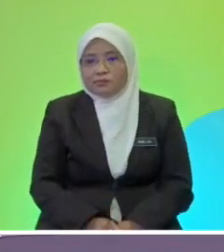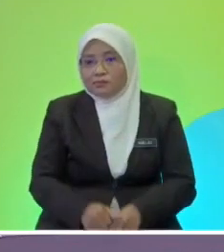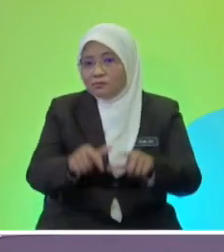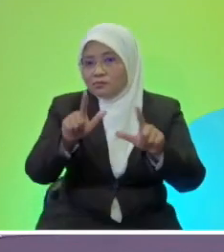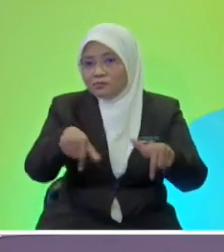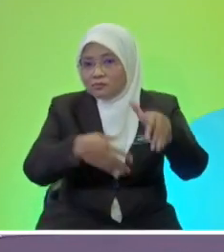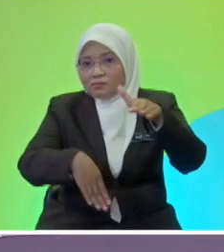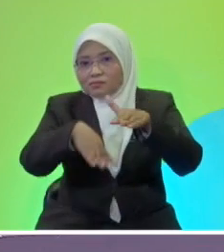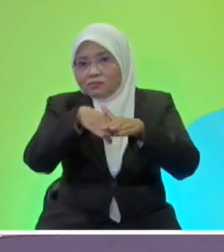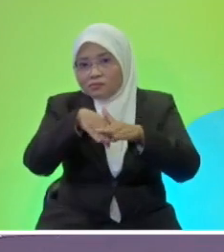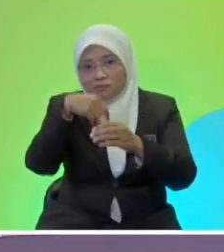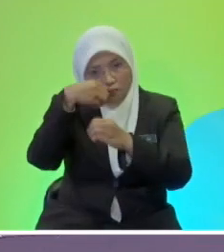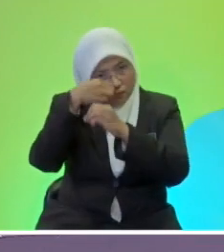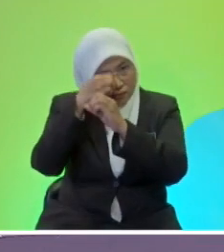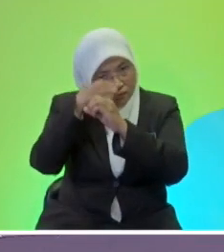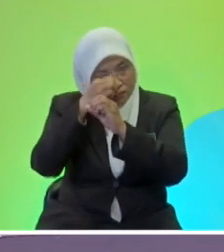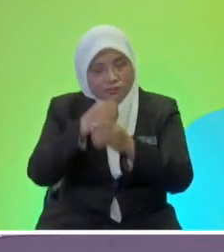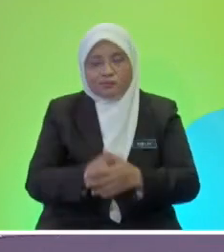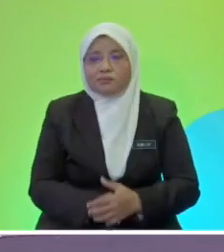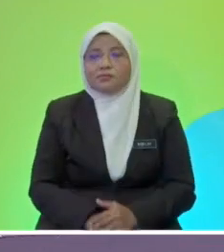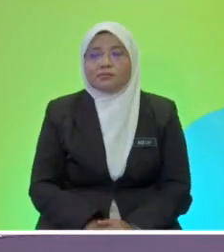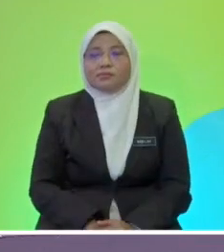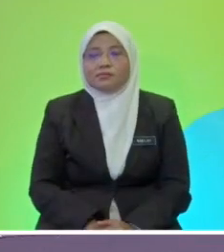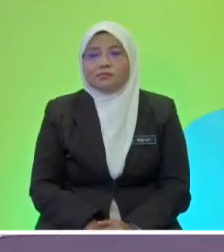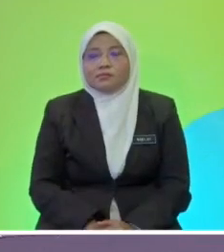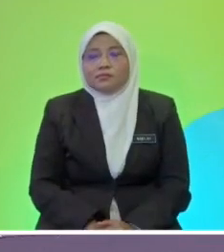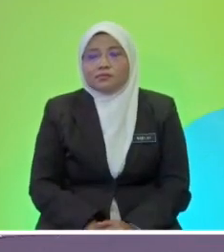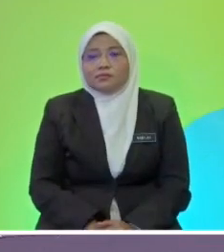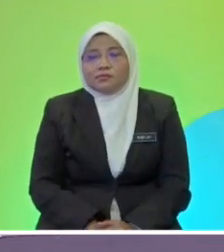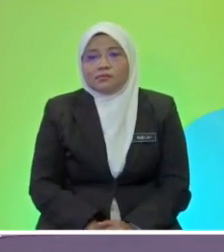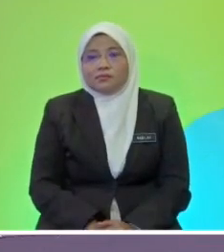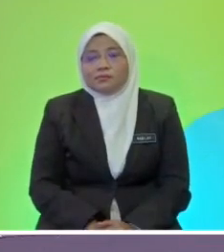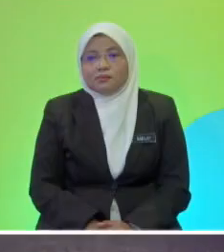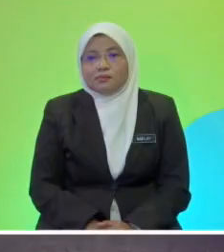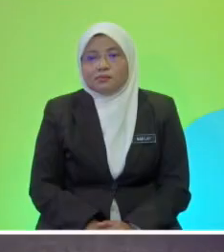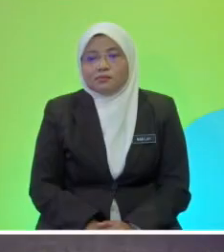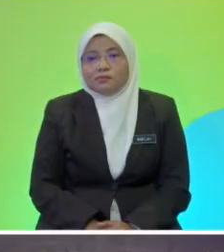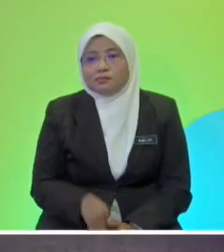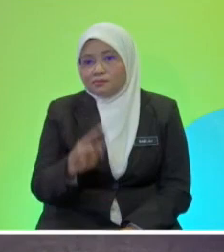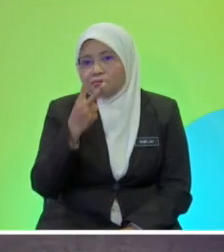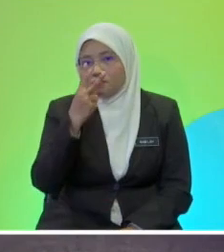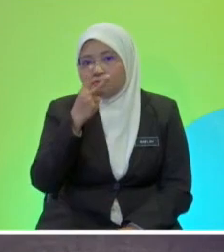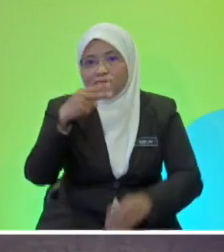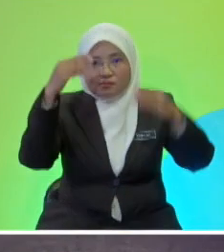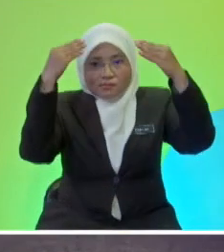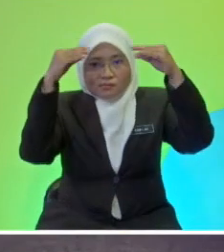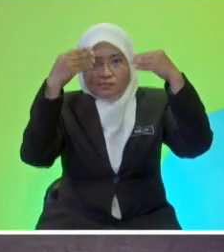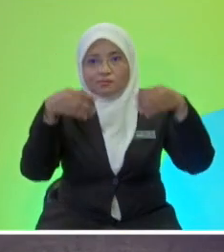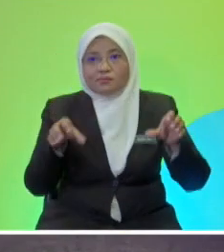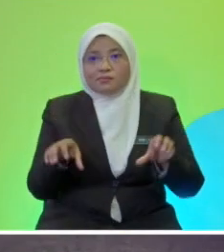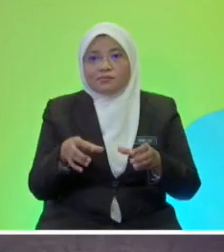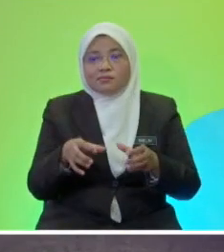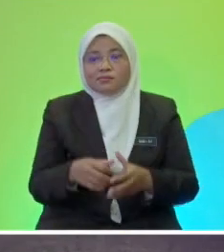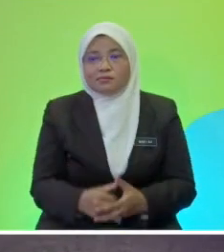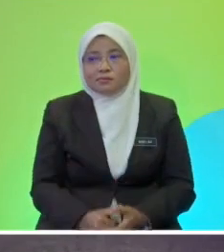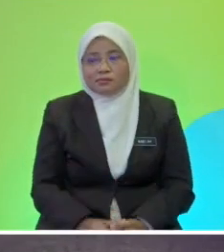Microsoft cair oke oke microskop cahaya tadi kita gunakan cahaya padanya Oke kita letak